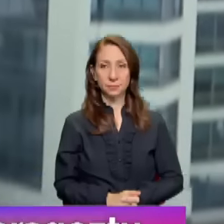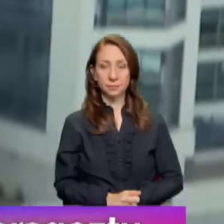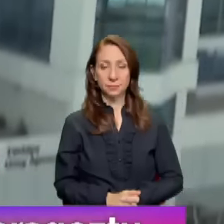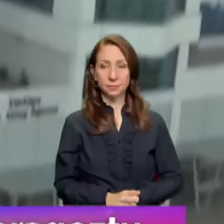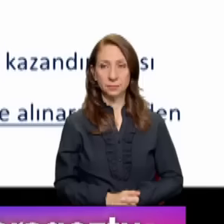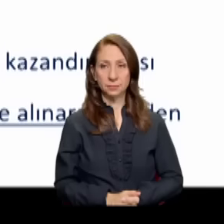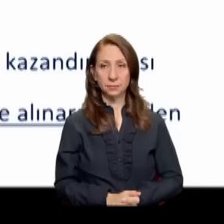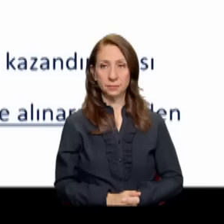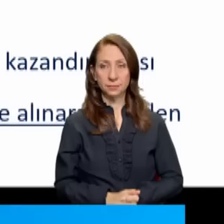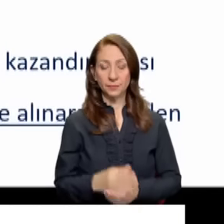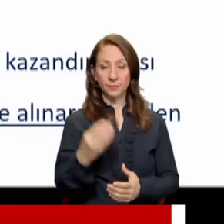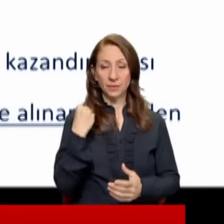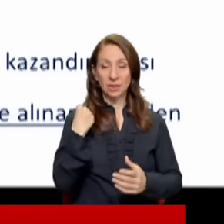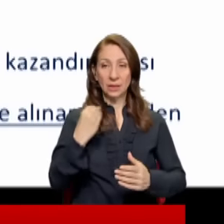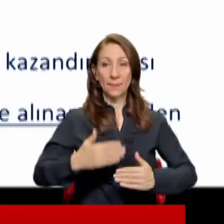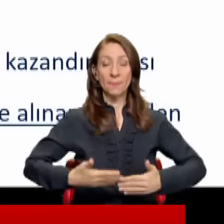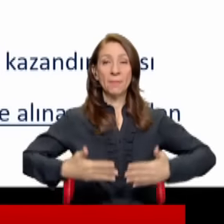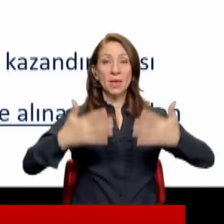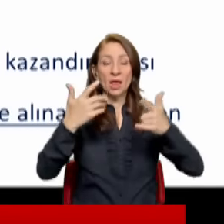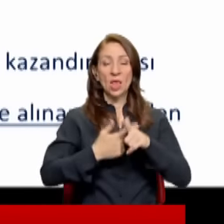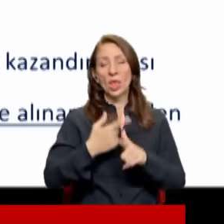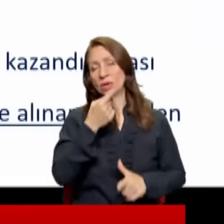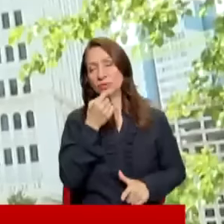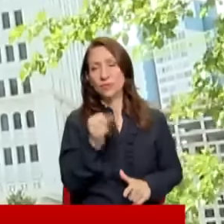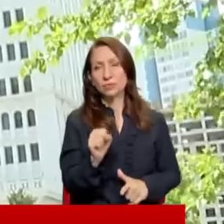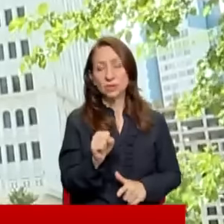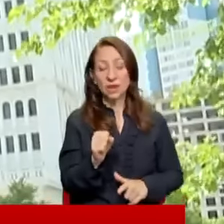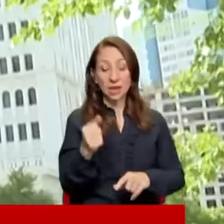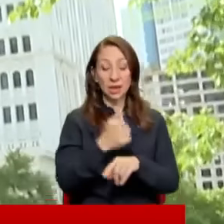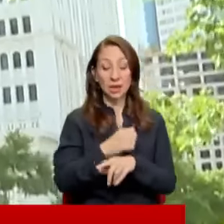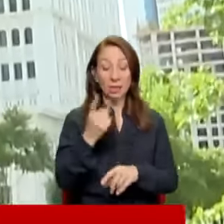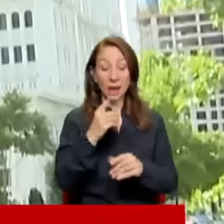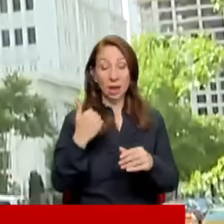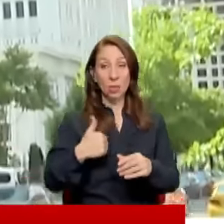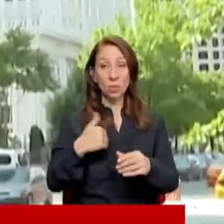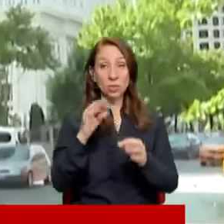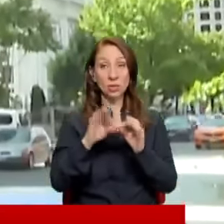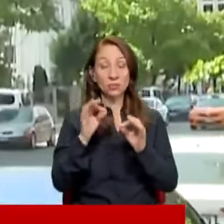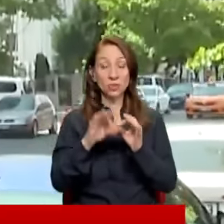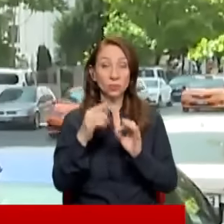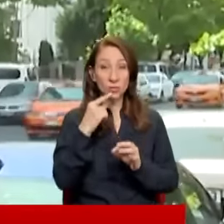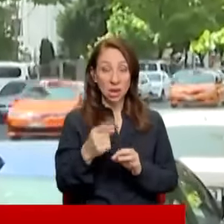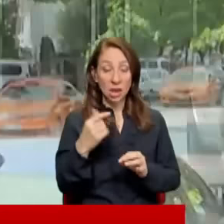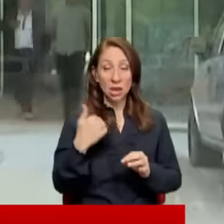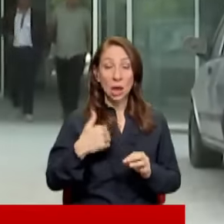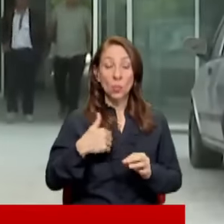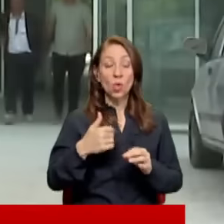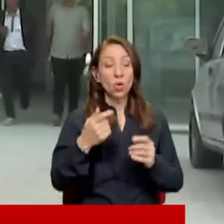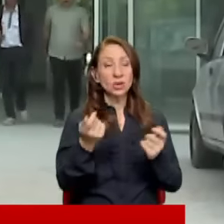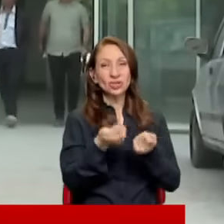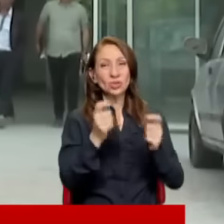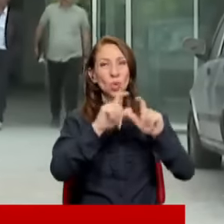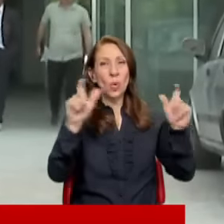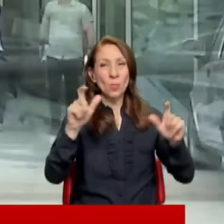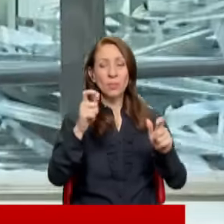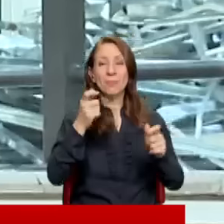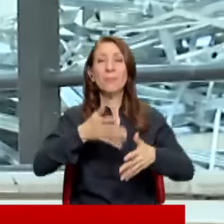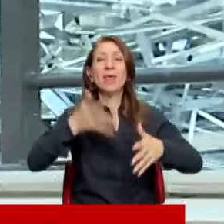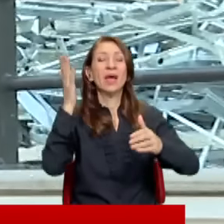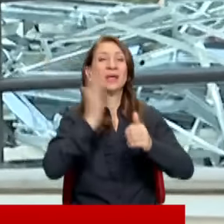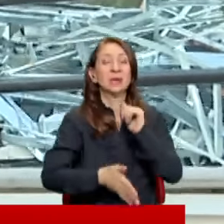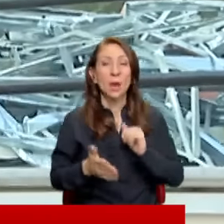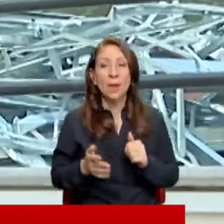kiraladı yeni bina kiralanmasına İzin vermeyeceğiz iktidar kamuda tasarruf paketiyle kamu kurumlarına bina kiralanmasını yasak adı